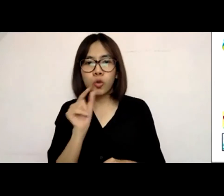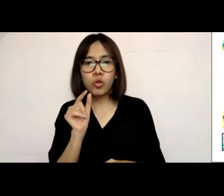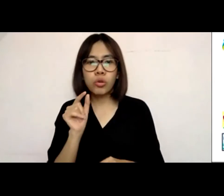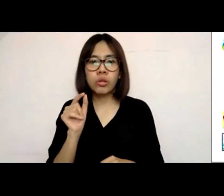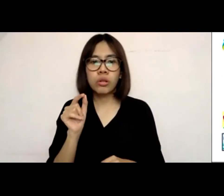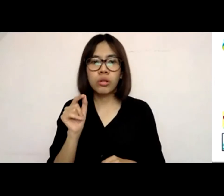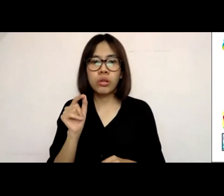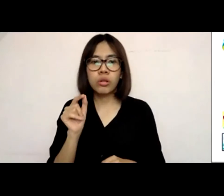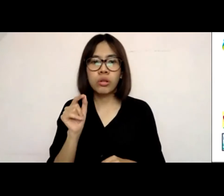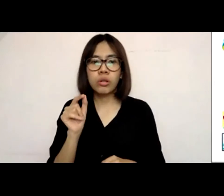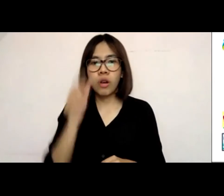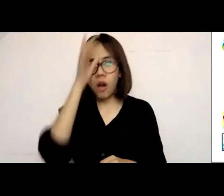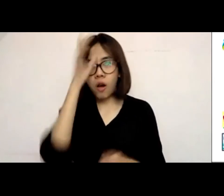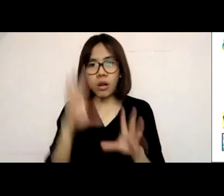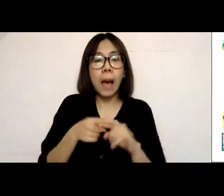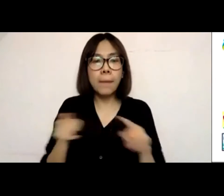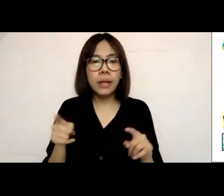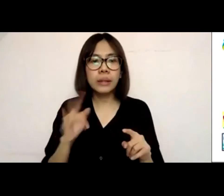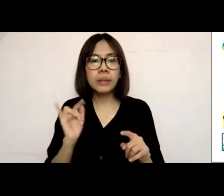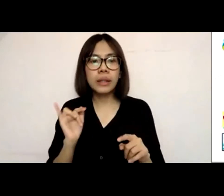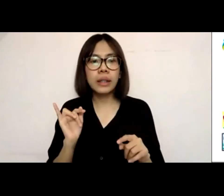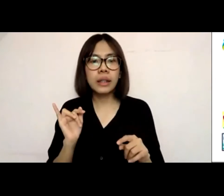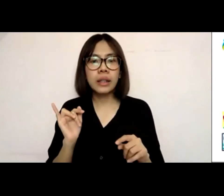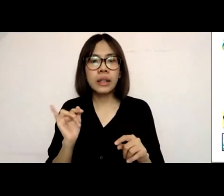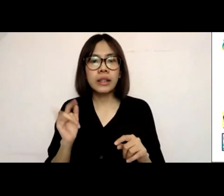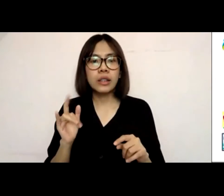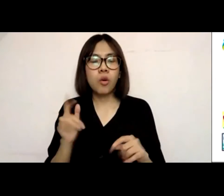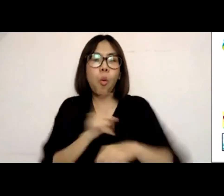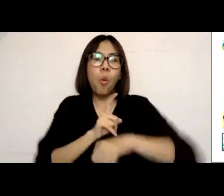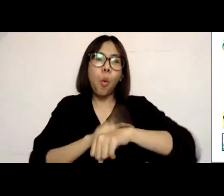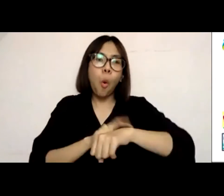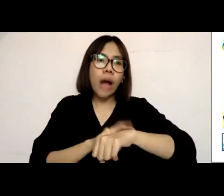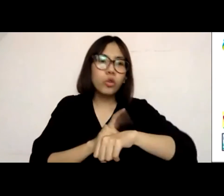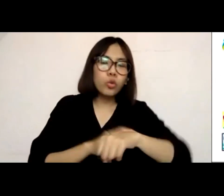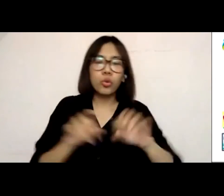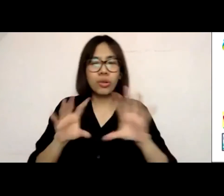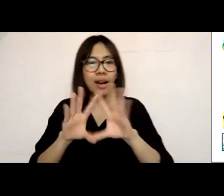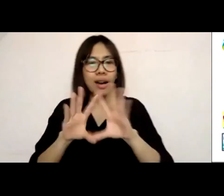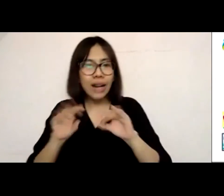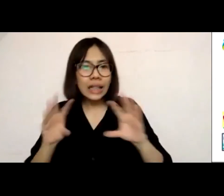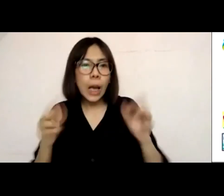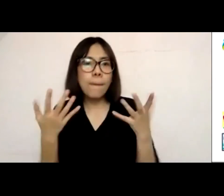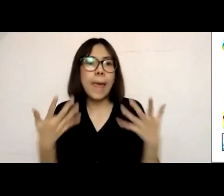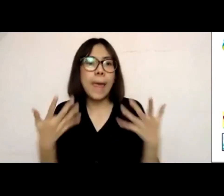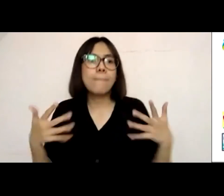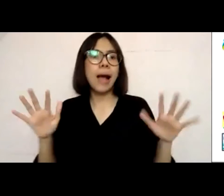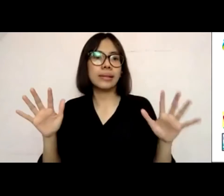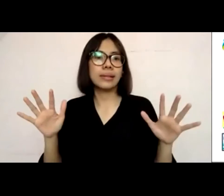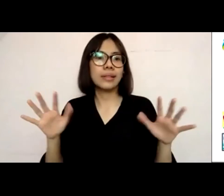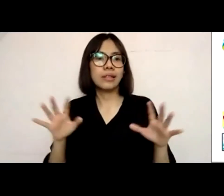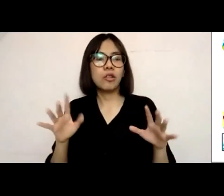tapi memang menjadi individu yang mereka bisa fleksibel memilih pekerjaan sesuai dengan skill-nya mereka